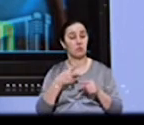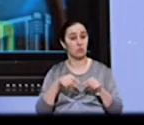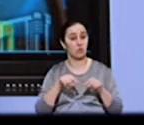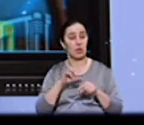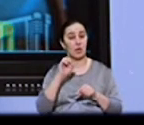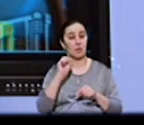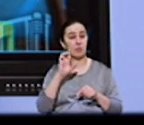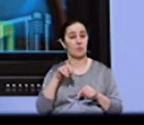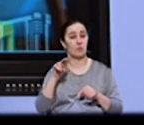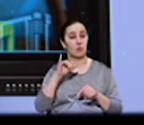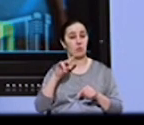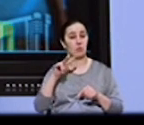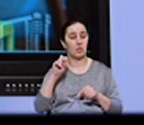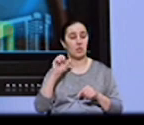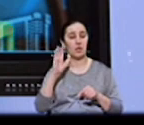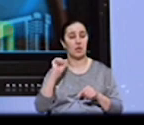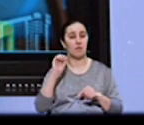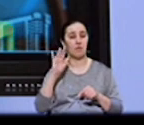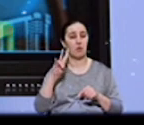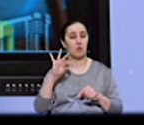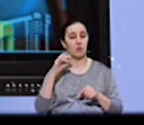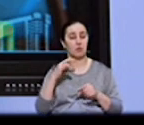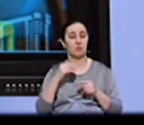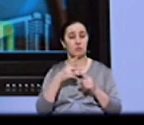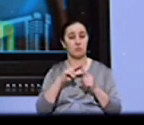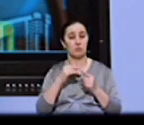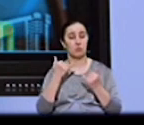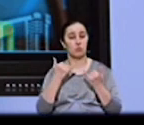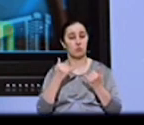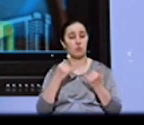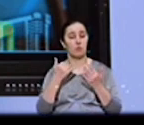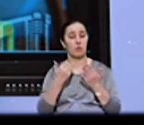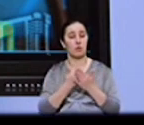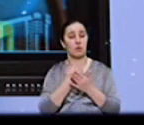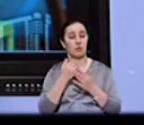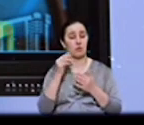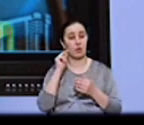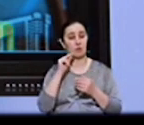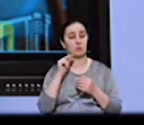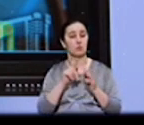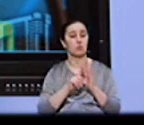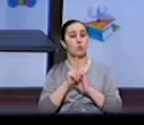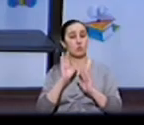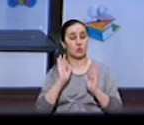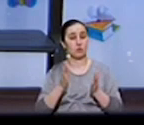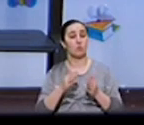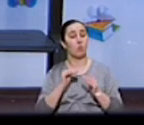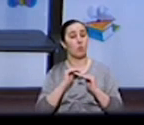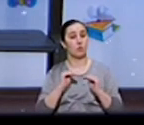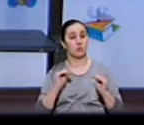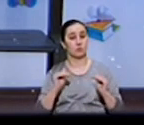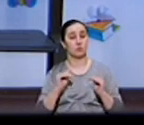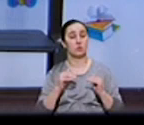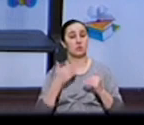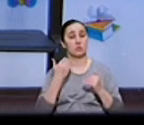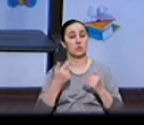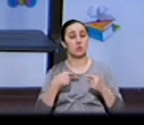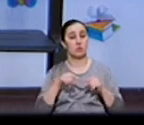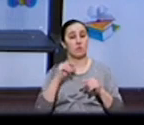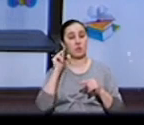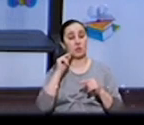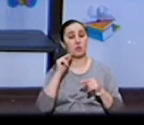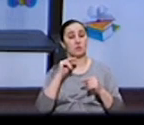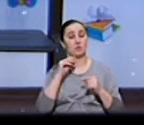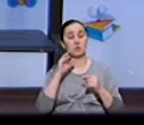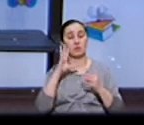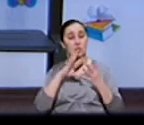Mana Abdulla Avloniyning teran fikrlari bilan bugungi yangi darsimizni boshlaymiz. Bolajonlar, sizlarga